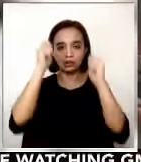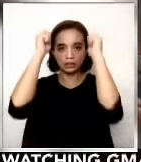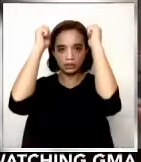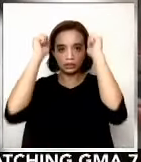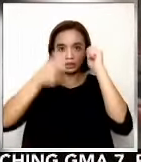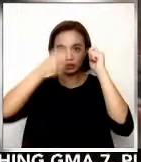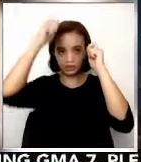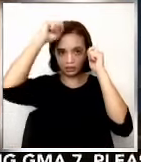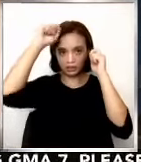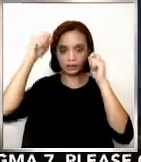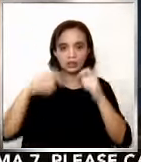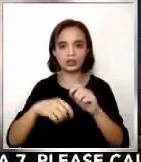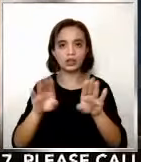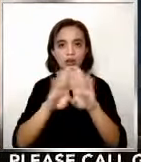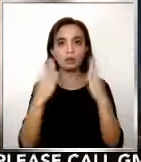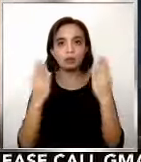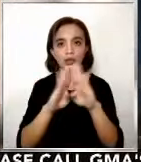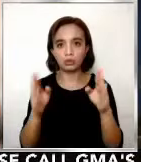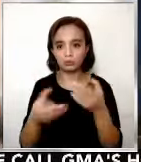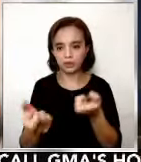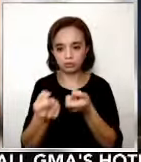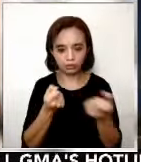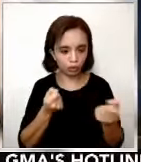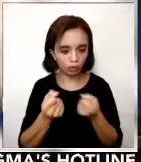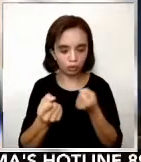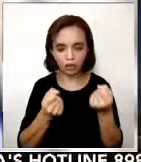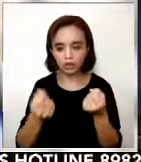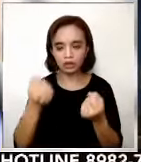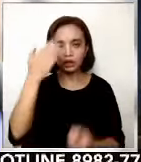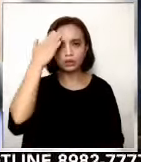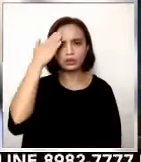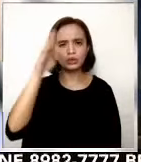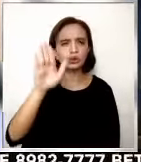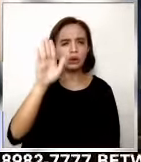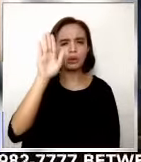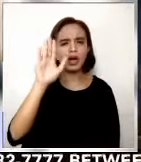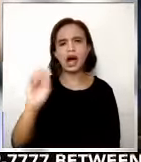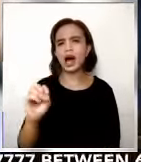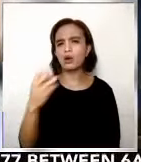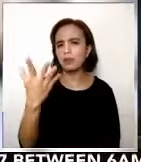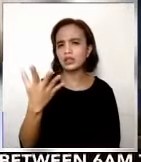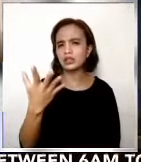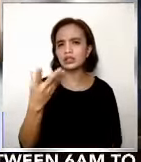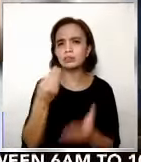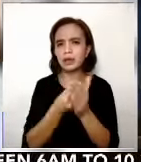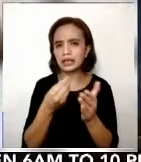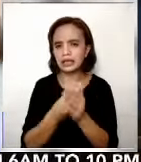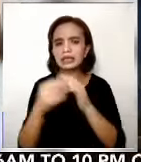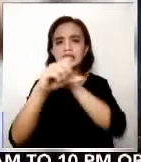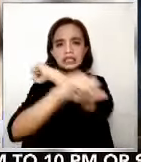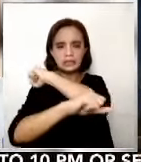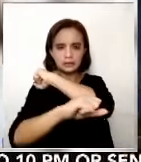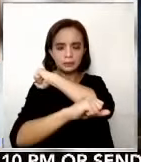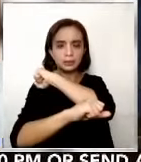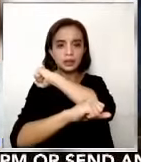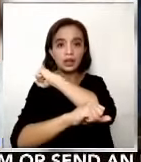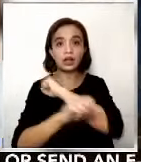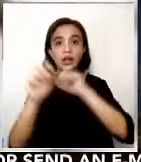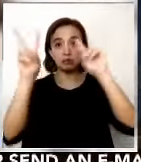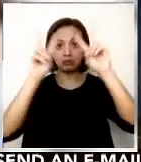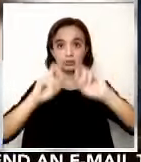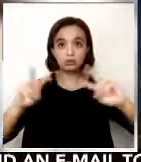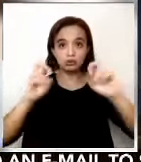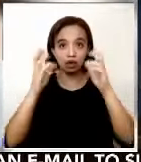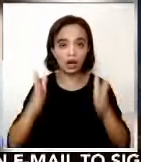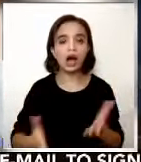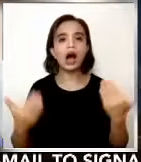sa counter. Hindi pa malaman ang eksaktong halaga na natangay ng tatlong suspect. Ang alam lang ng mga investigador, may 4 na araw